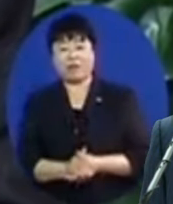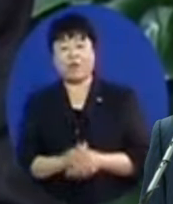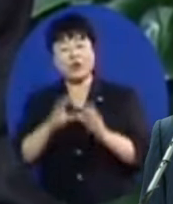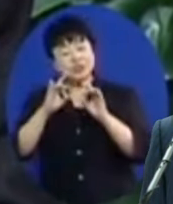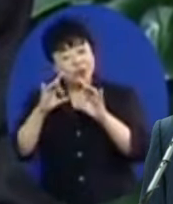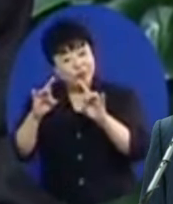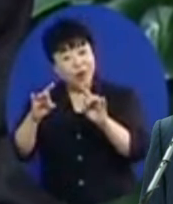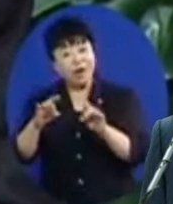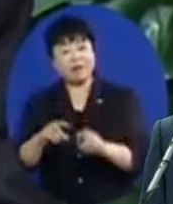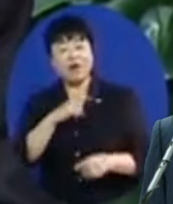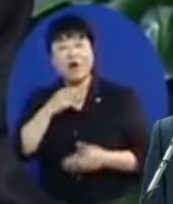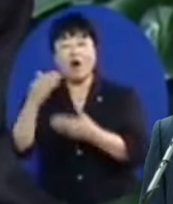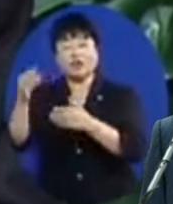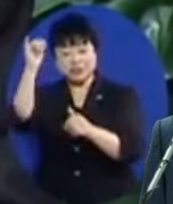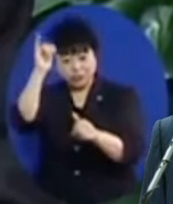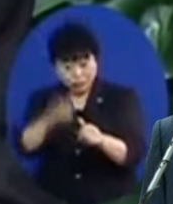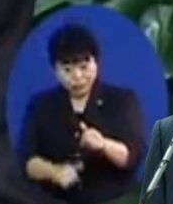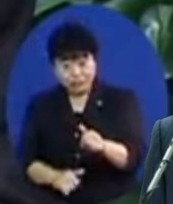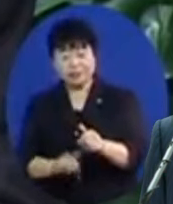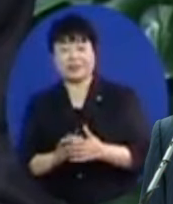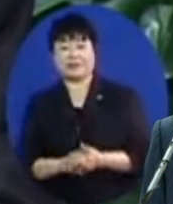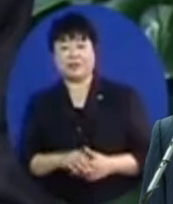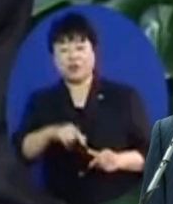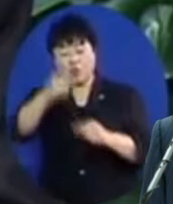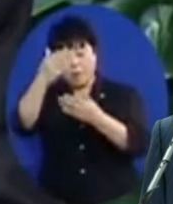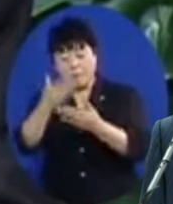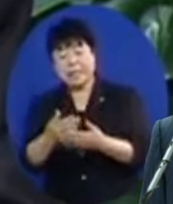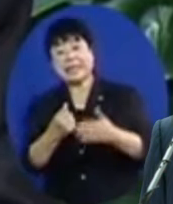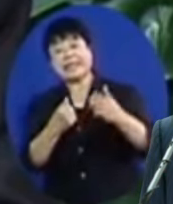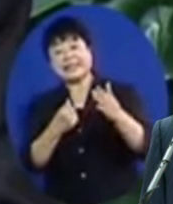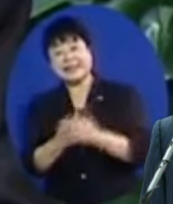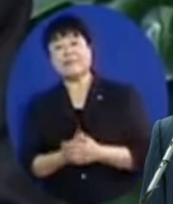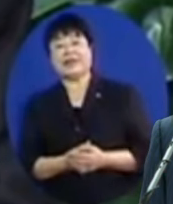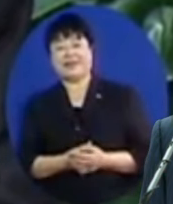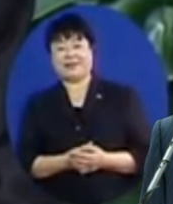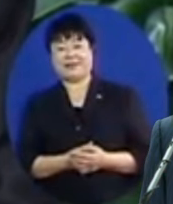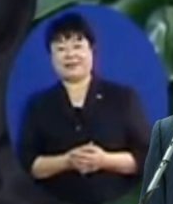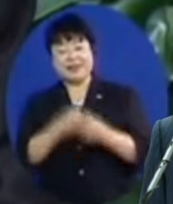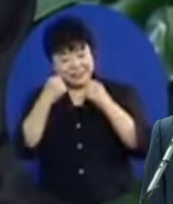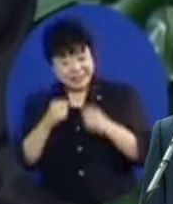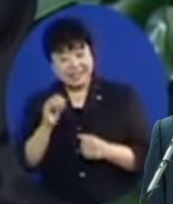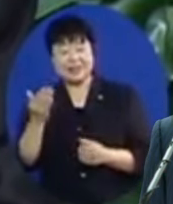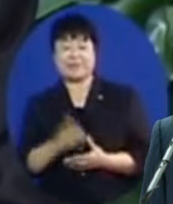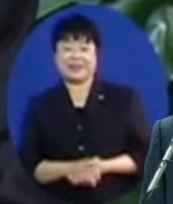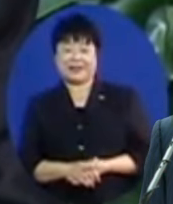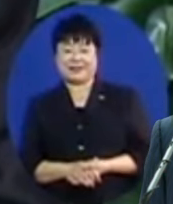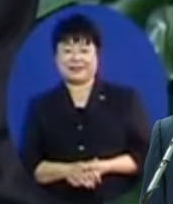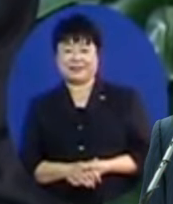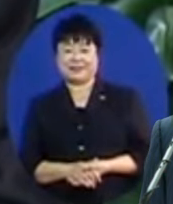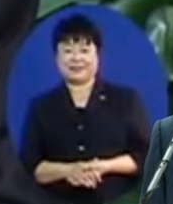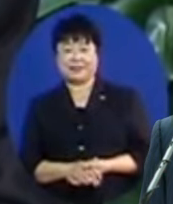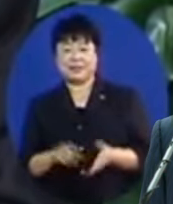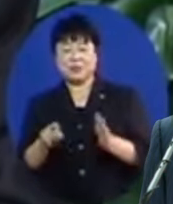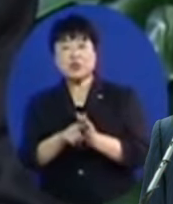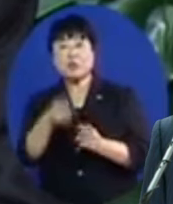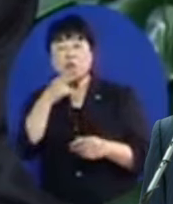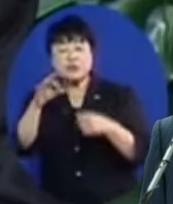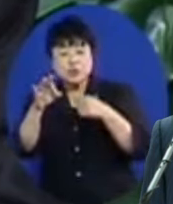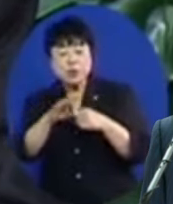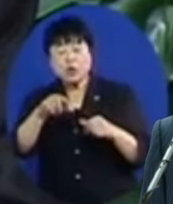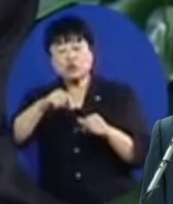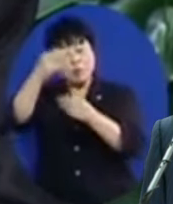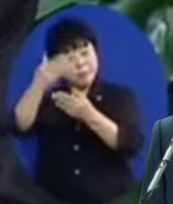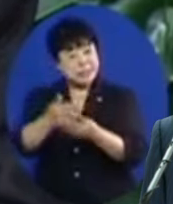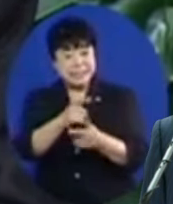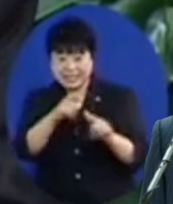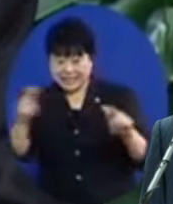전도하고 헌신하고 충성하는 것은 구원을 받았기 때문에 그렇게 사는 것입니다. 믿지 않으면 구원을 받지